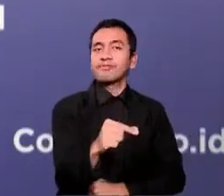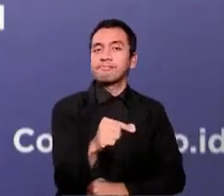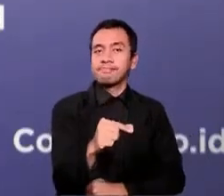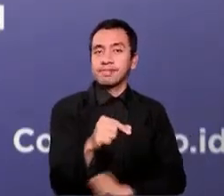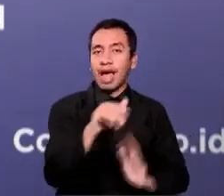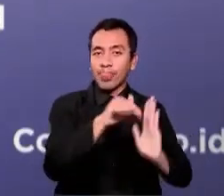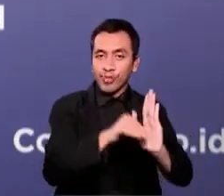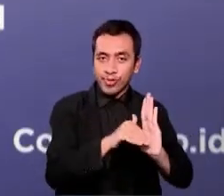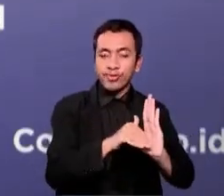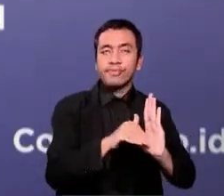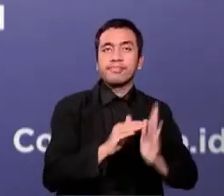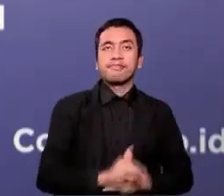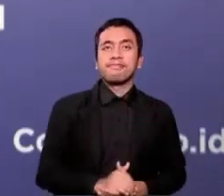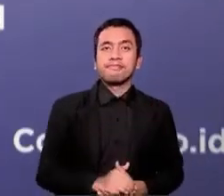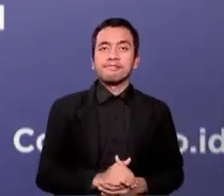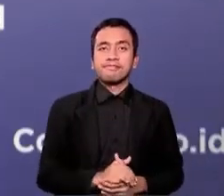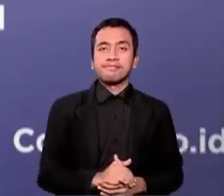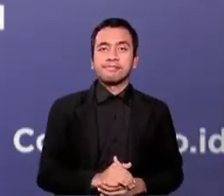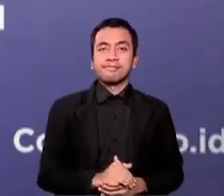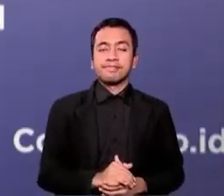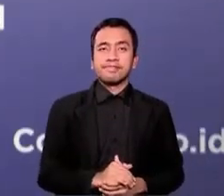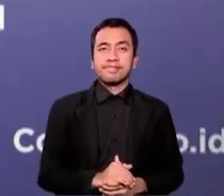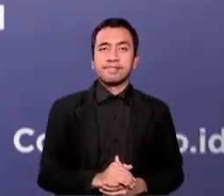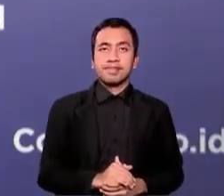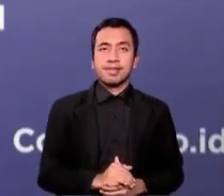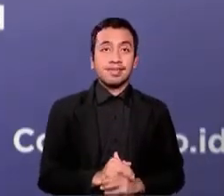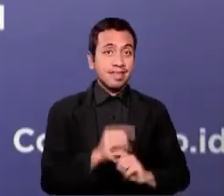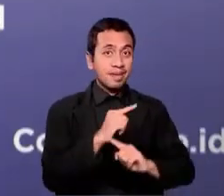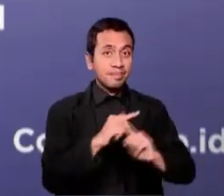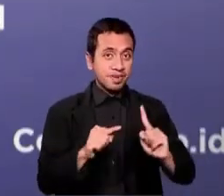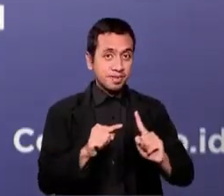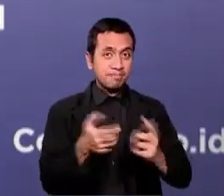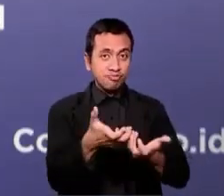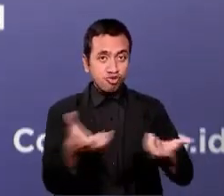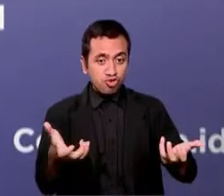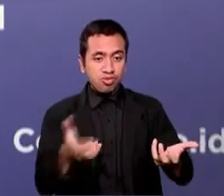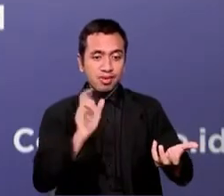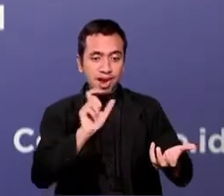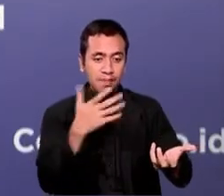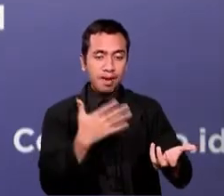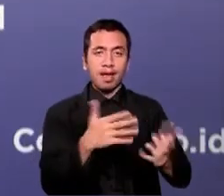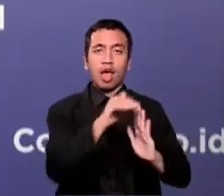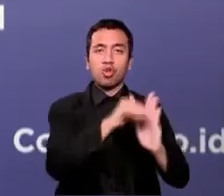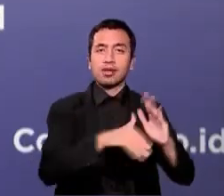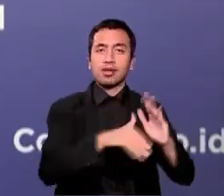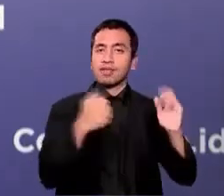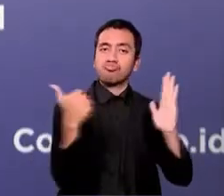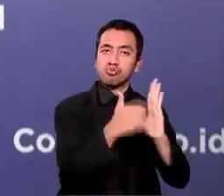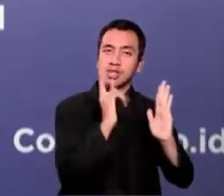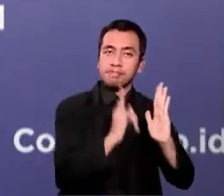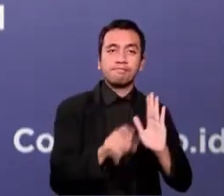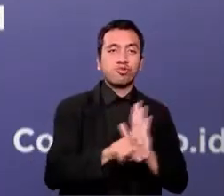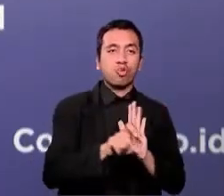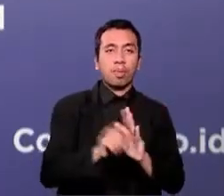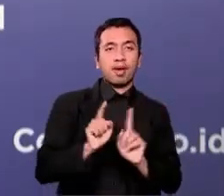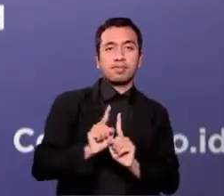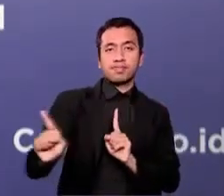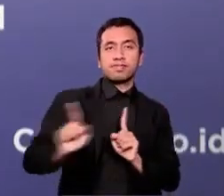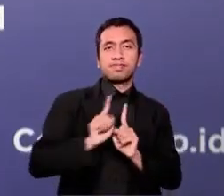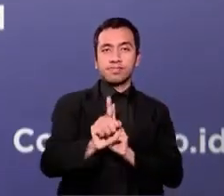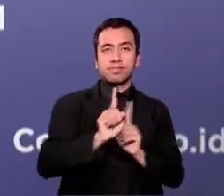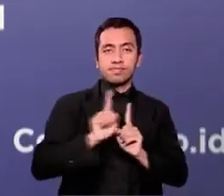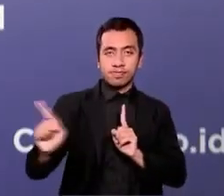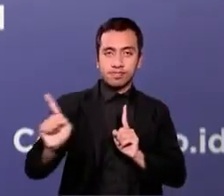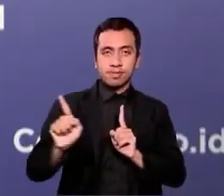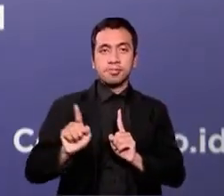atau pemberi kerja pastinya dengan tetap menjalankan protokol kesehatan seperti jaga jarak pakai